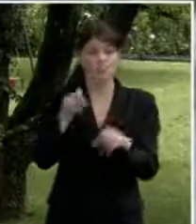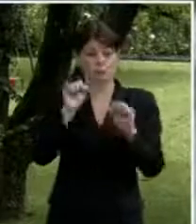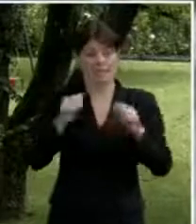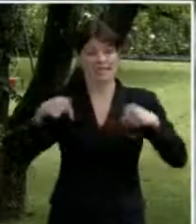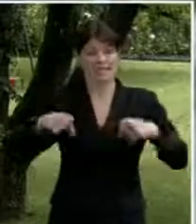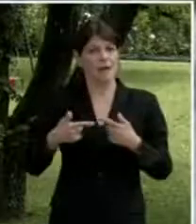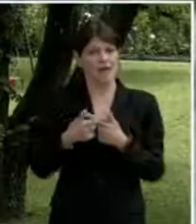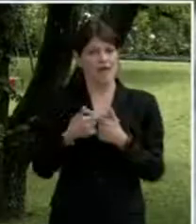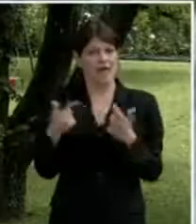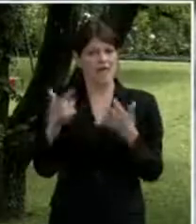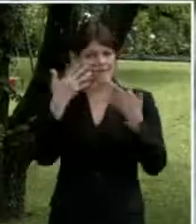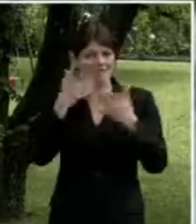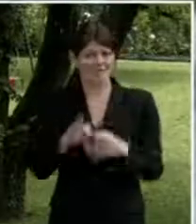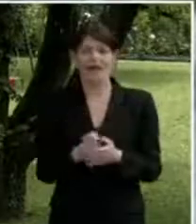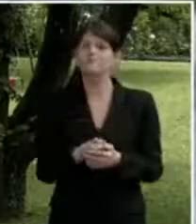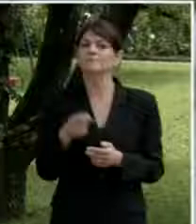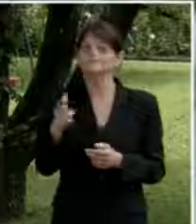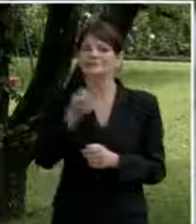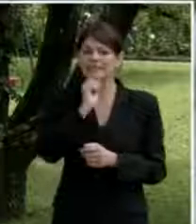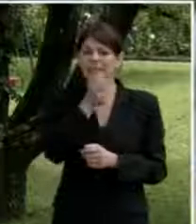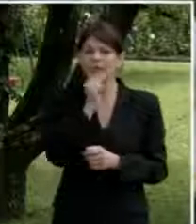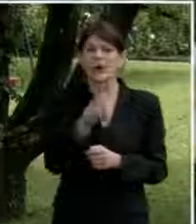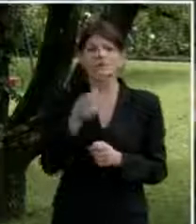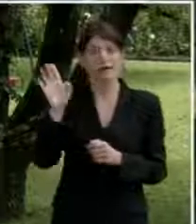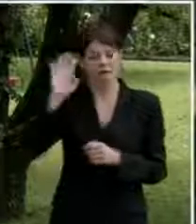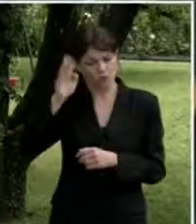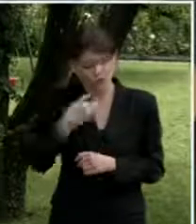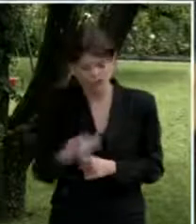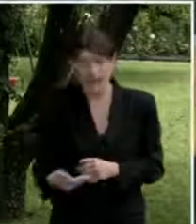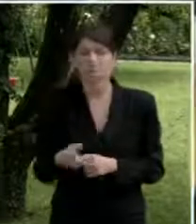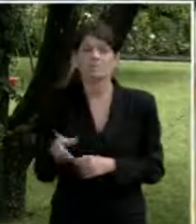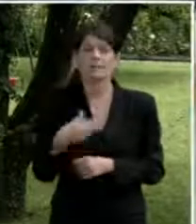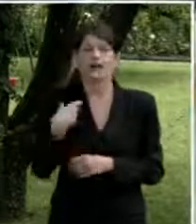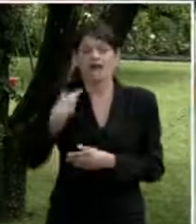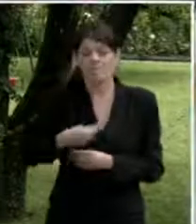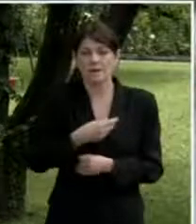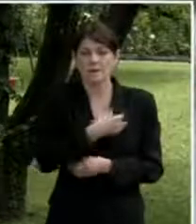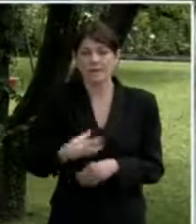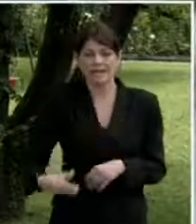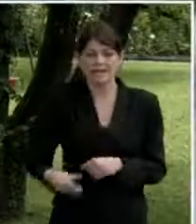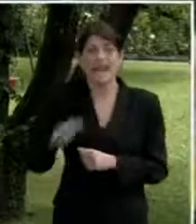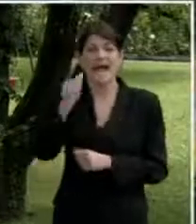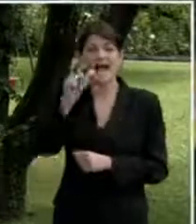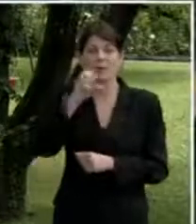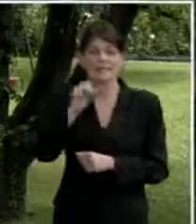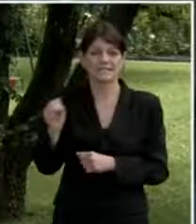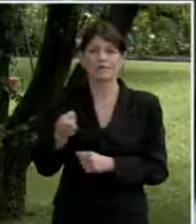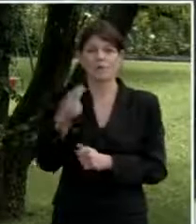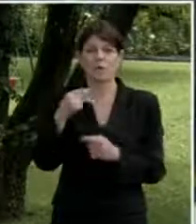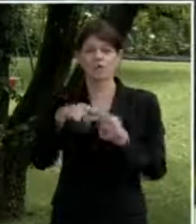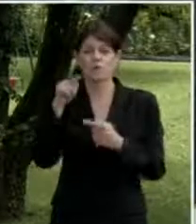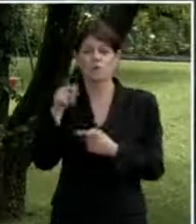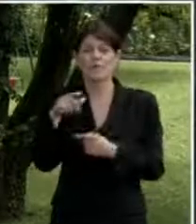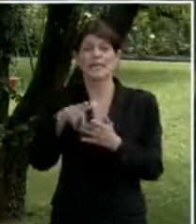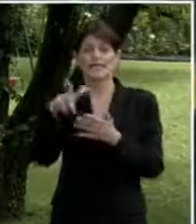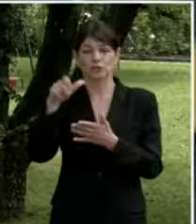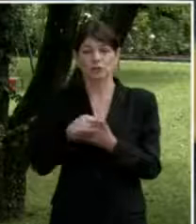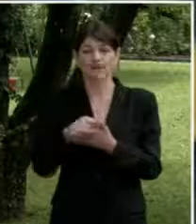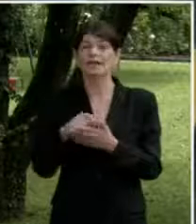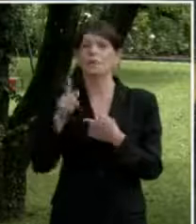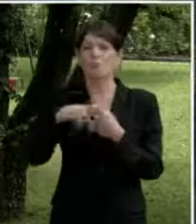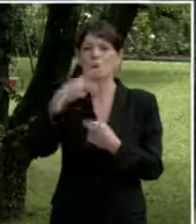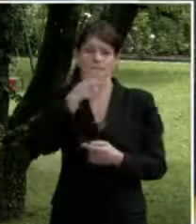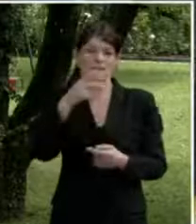auf dem Landeskanal das Interview seiner Durchlaucht, dem Erbprinz Alois von und zu Liechtenstein und Petra Matt